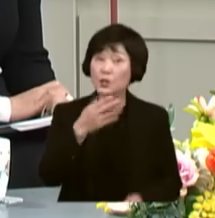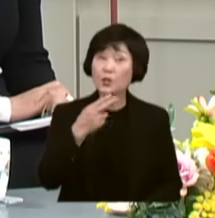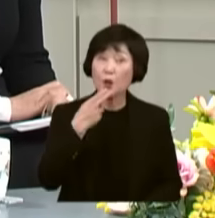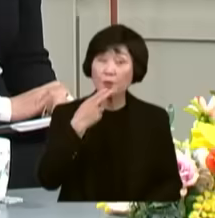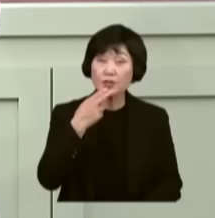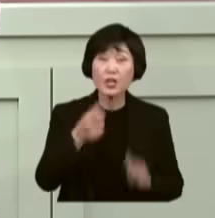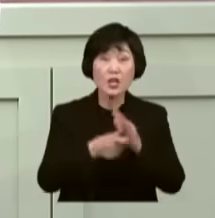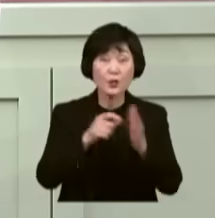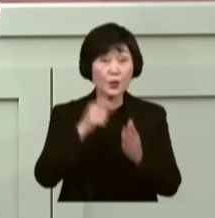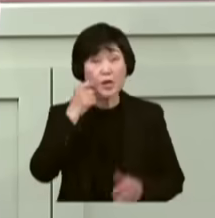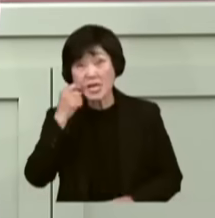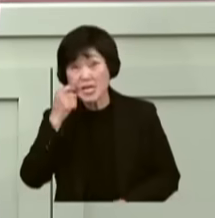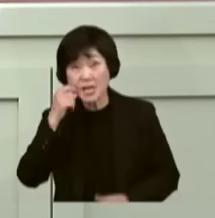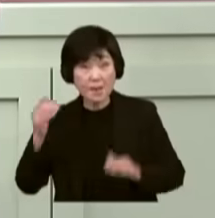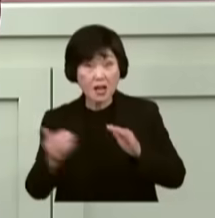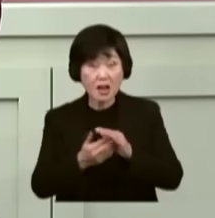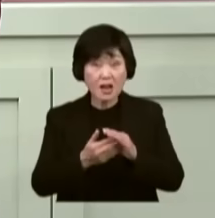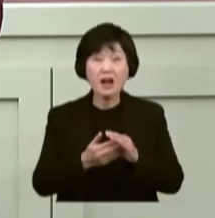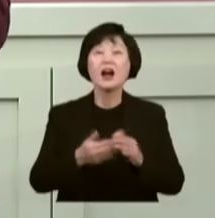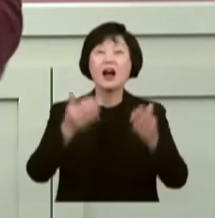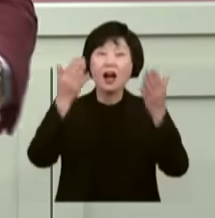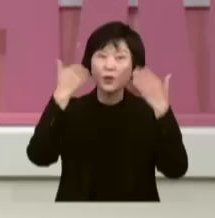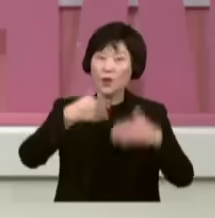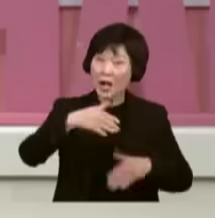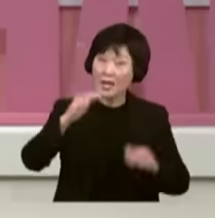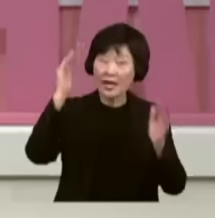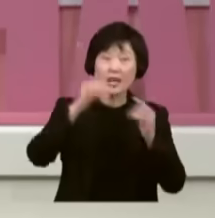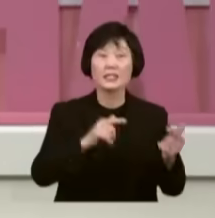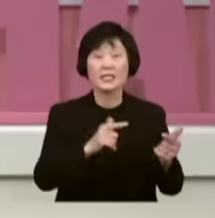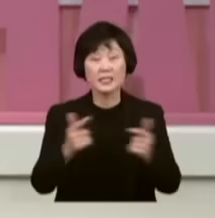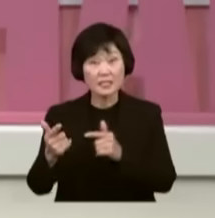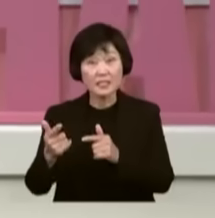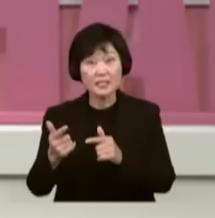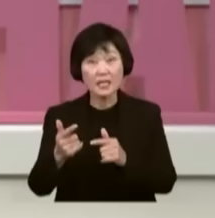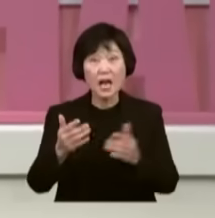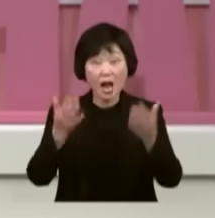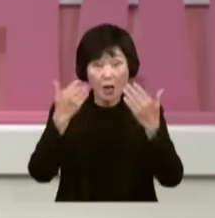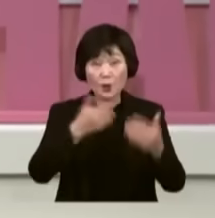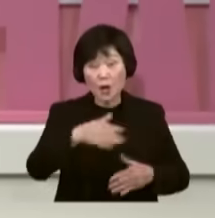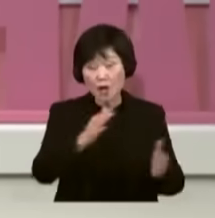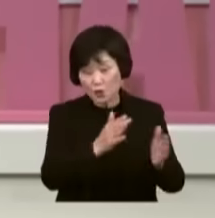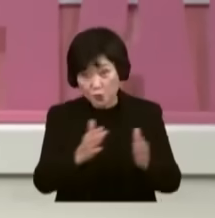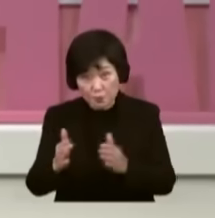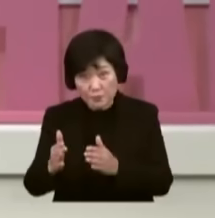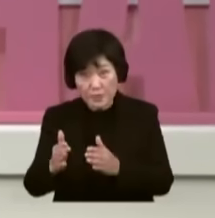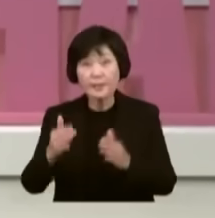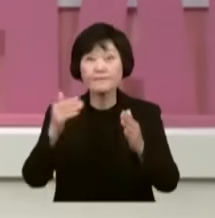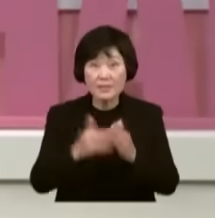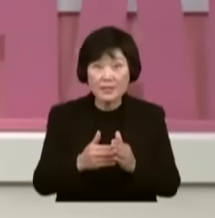않으셨어요? 학교 가는 아이들이 예. 아침에 책가방 뭐다 싸고 준비를 하고 현관문